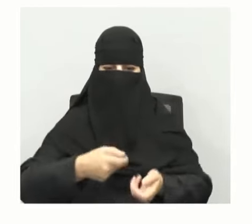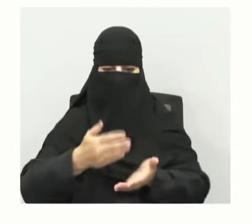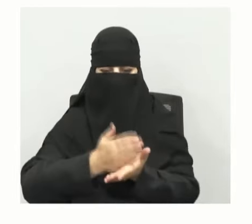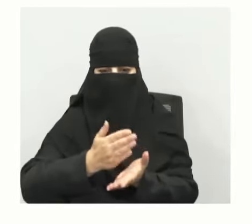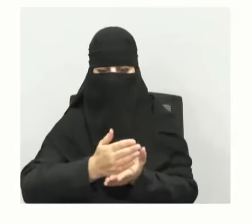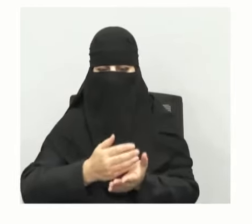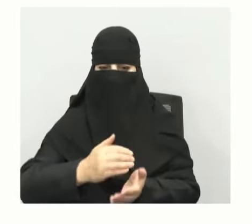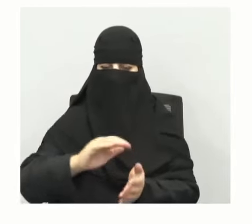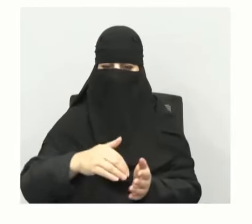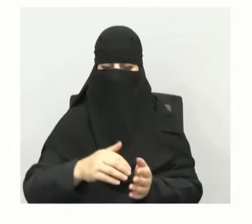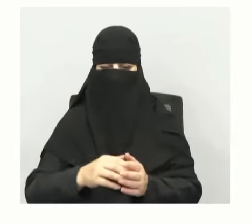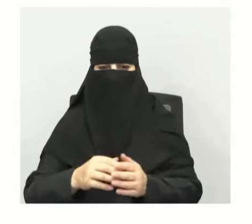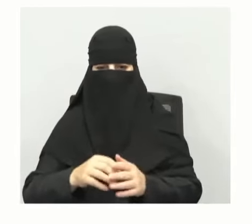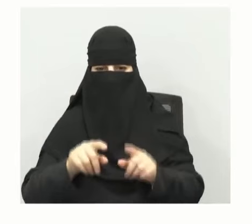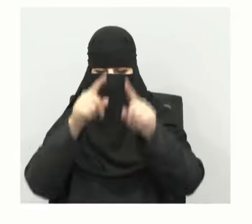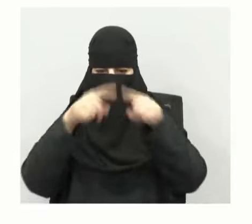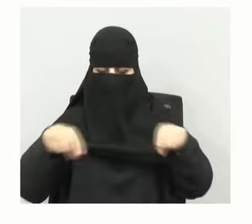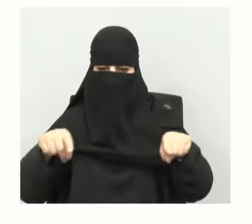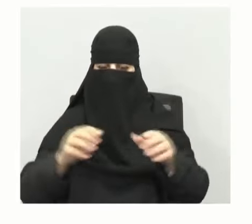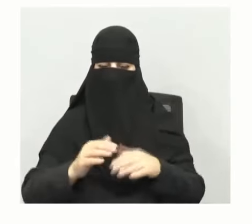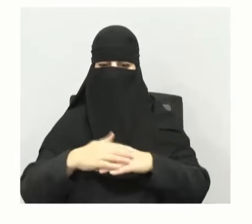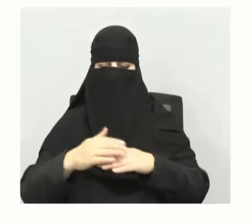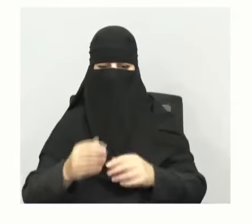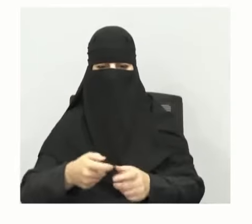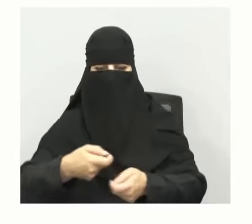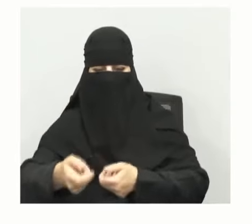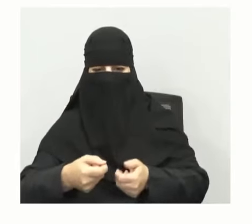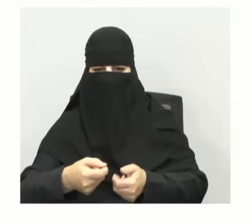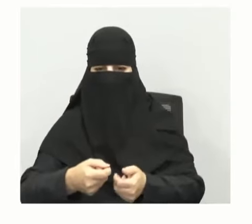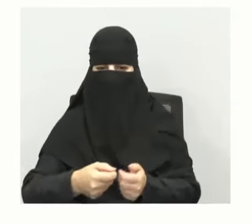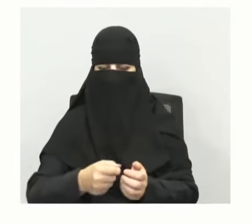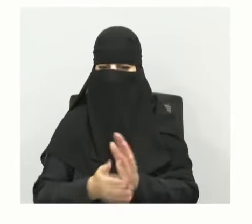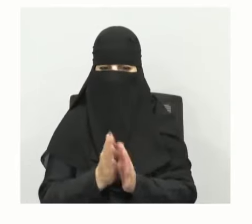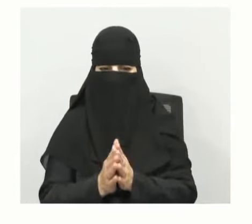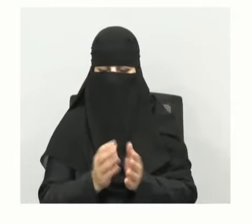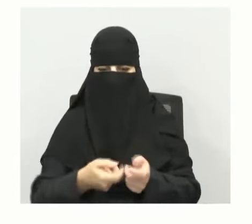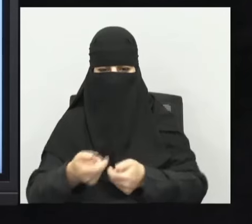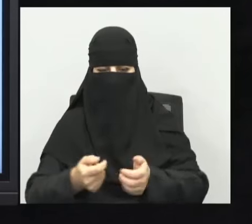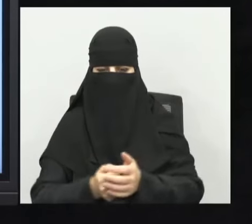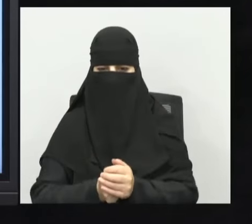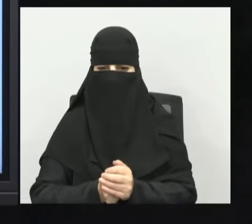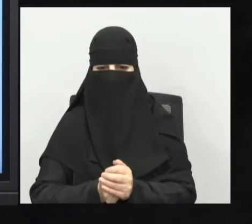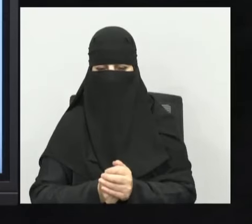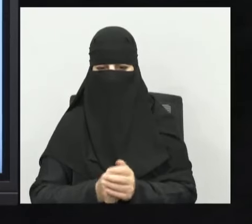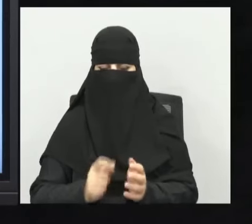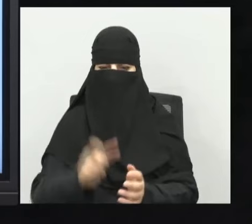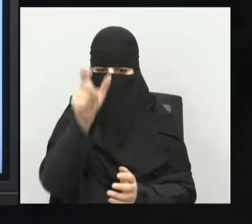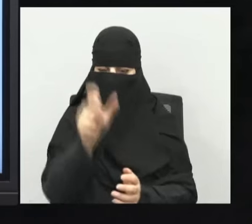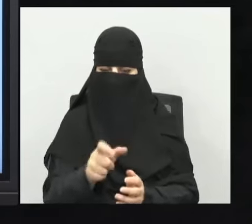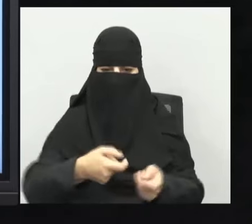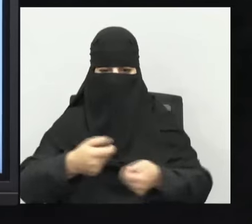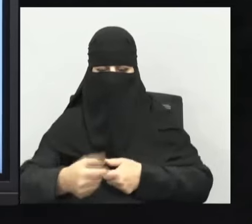لحضور احد المسرحيات على تذكره مجانيه هذه اول معلومه يقول اي شخص